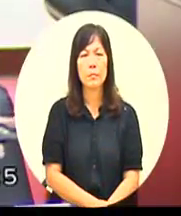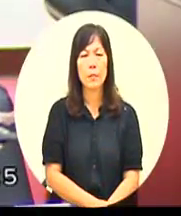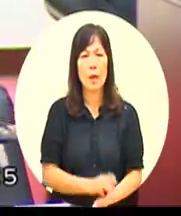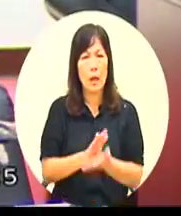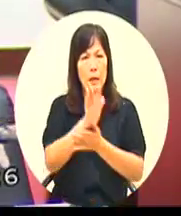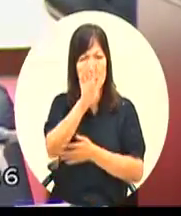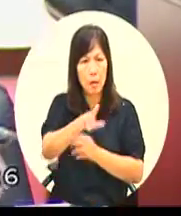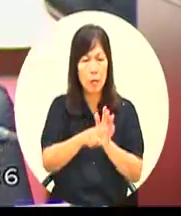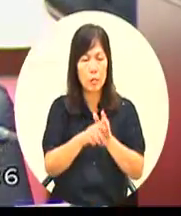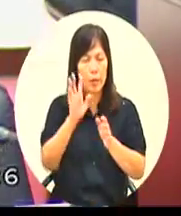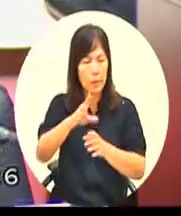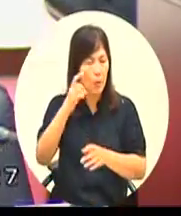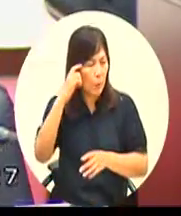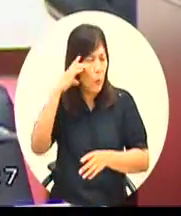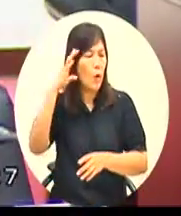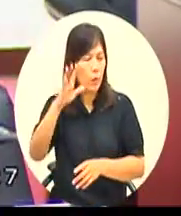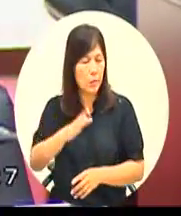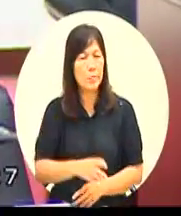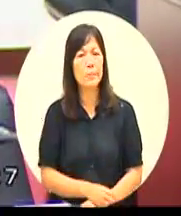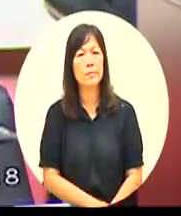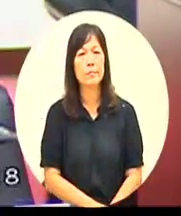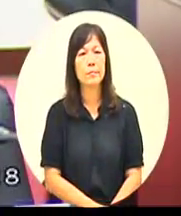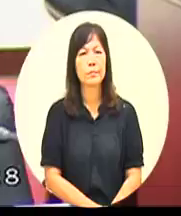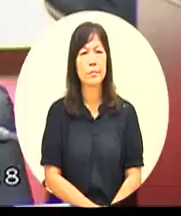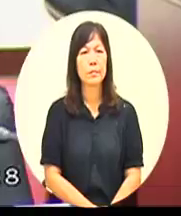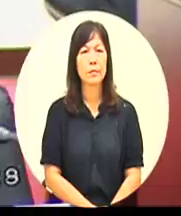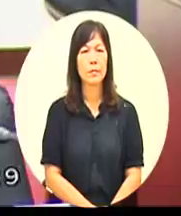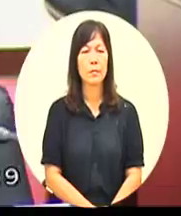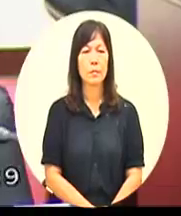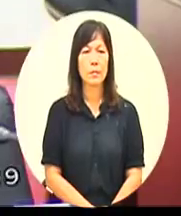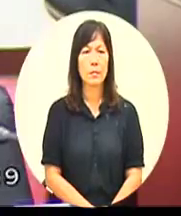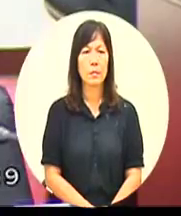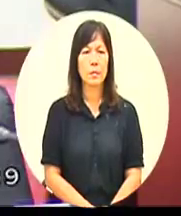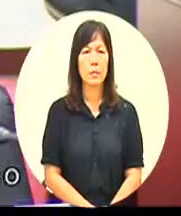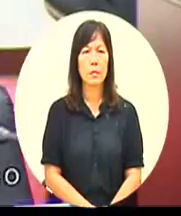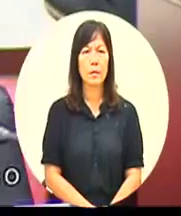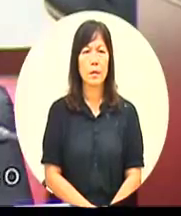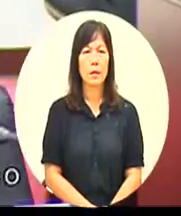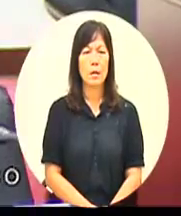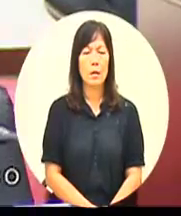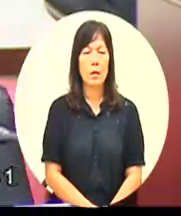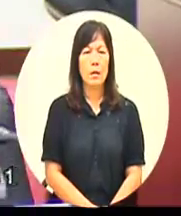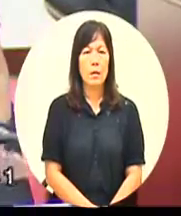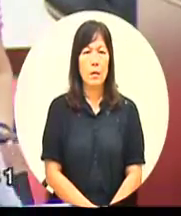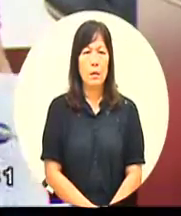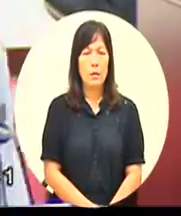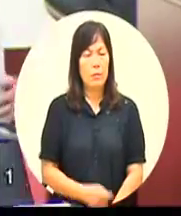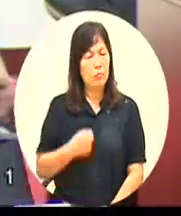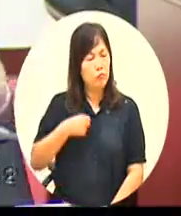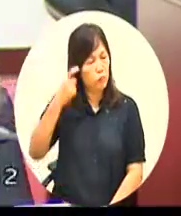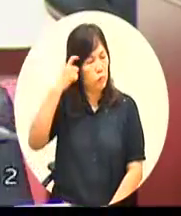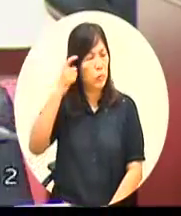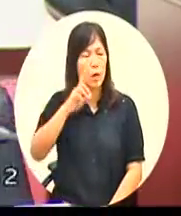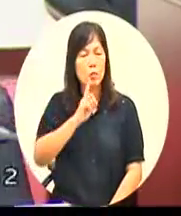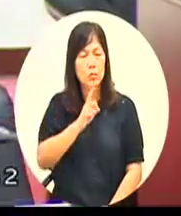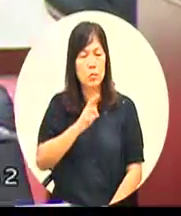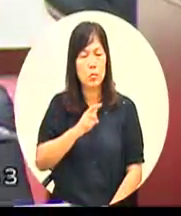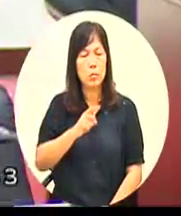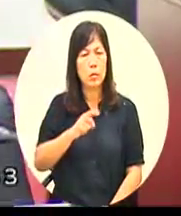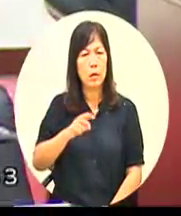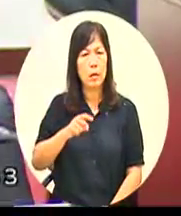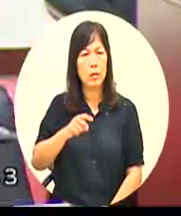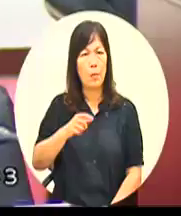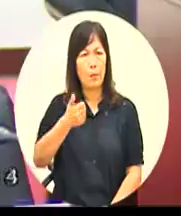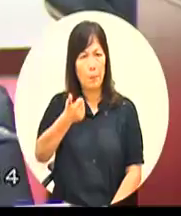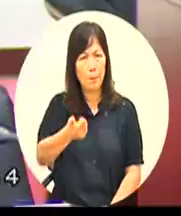来有一些创意啦，我想我们讲的这个能够有更好的一